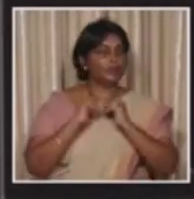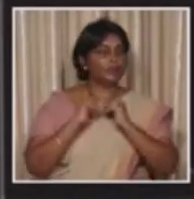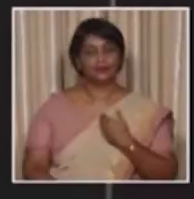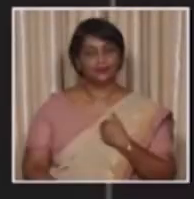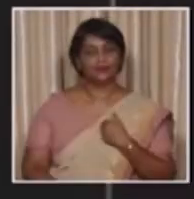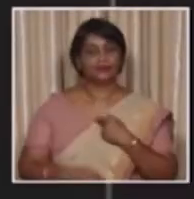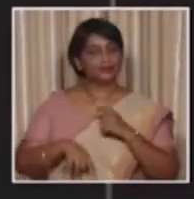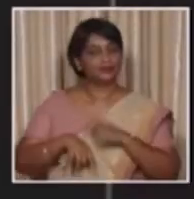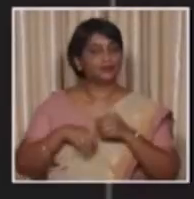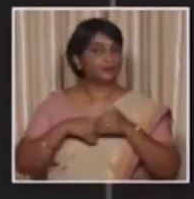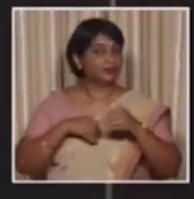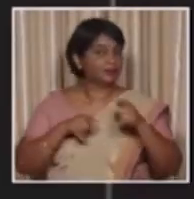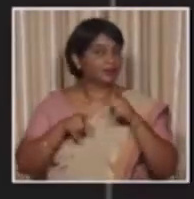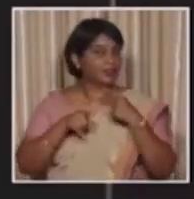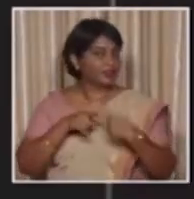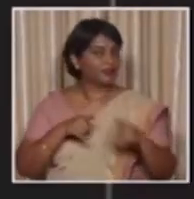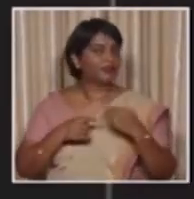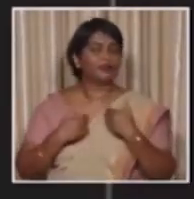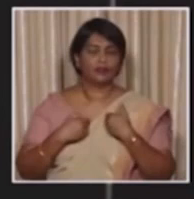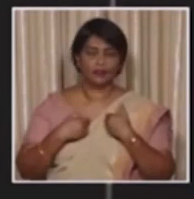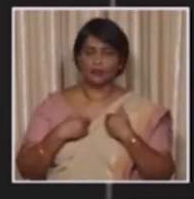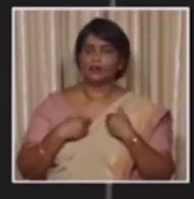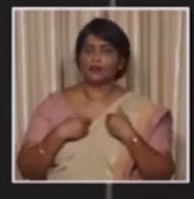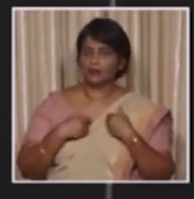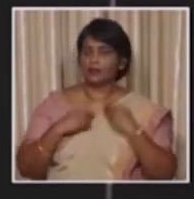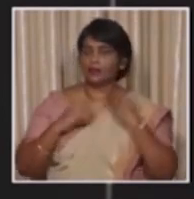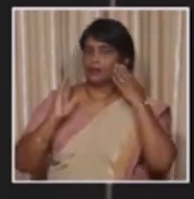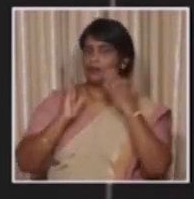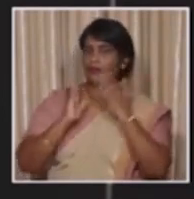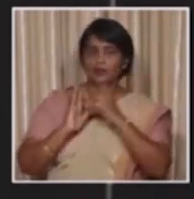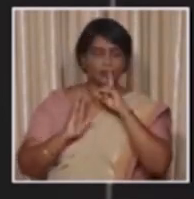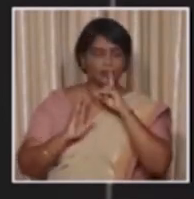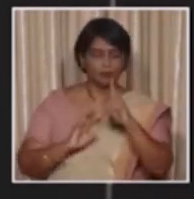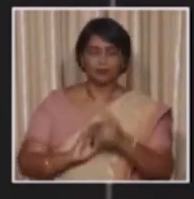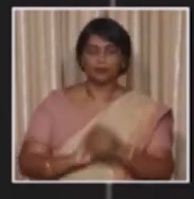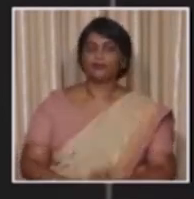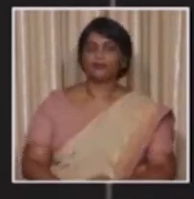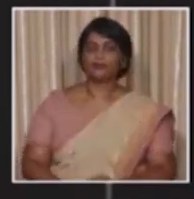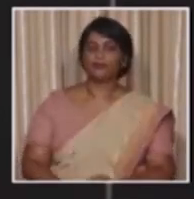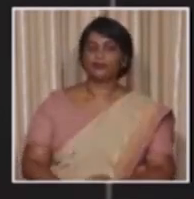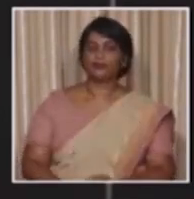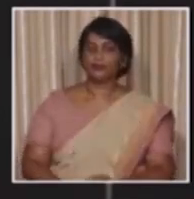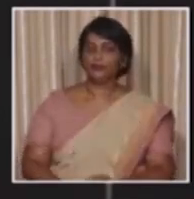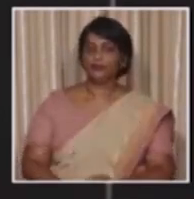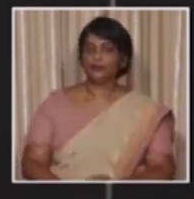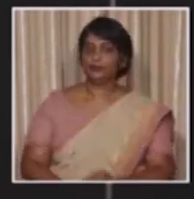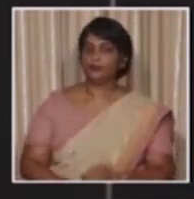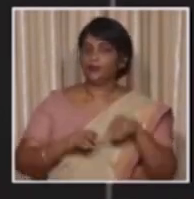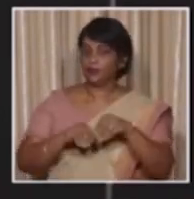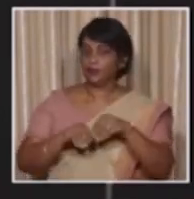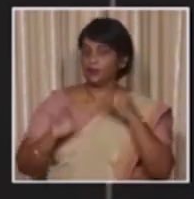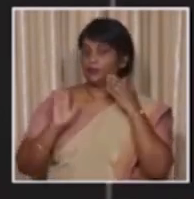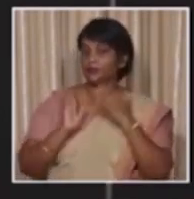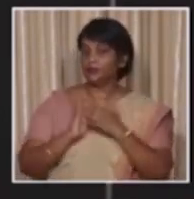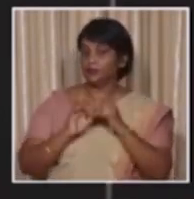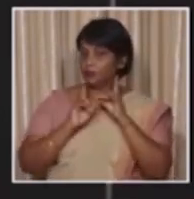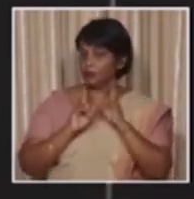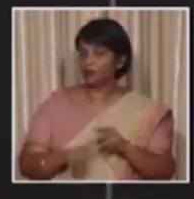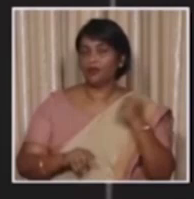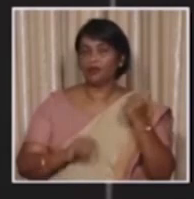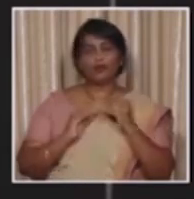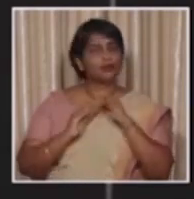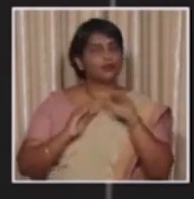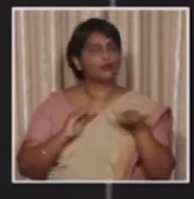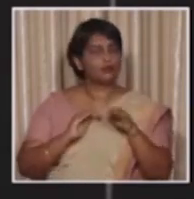கேட்டுக்கொள்கின்றேன். மலையக பெருந்தோட்ட பிரதேசங்களின் அபிவிருத்தி திட்டங்களை முன்னெடுப்பதற்காக அமைக்கப்பட்டுள்ள பெருந்தோட்ட பிராந்தியத்திற்கான புதிய